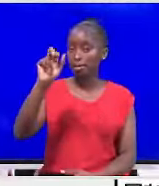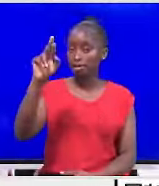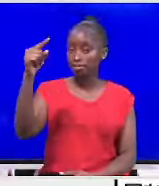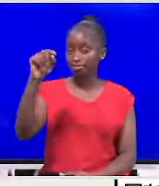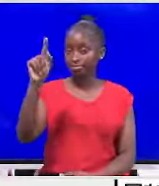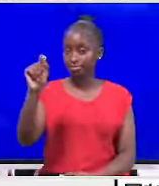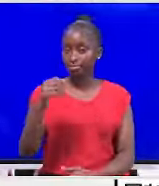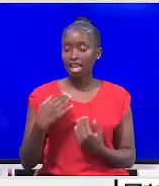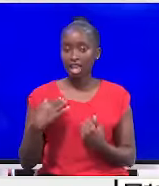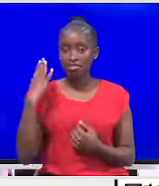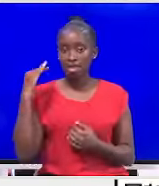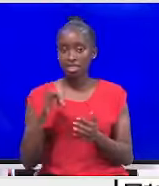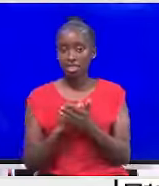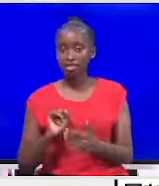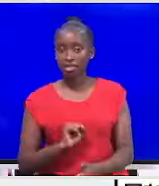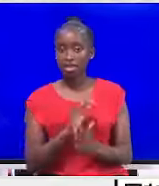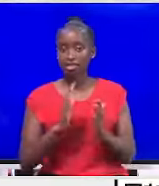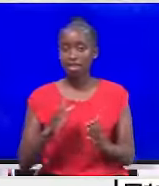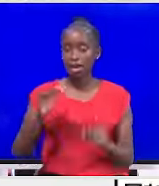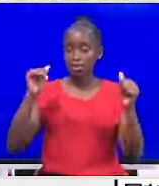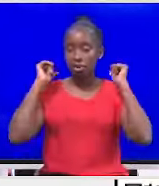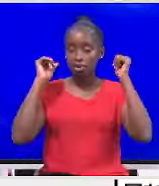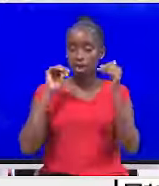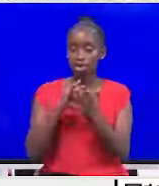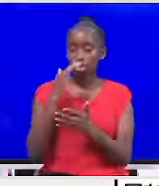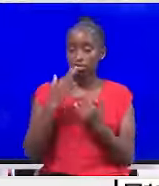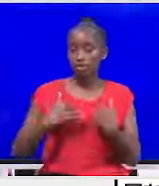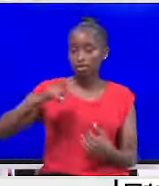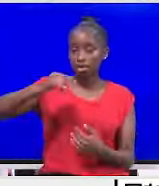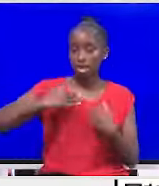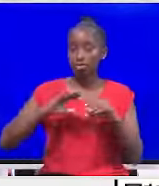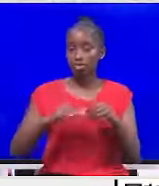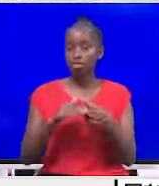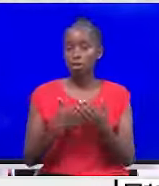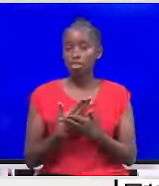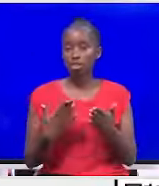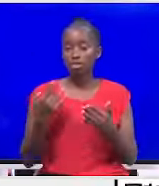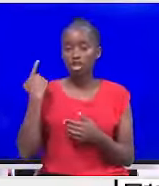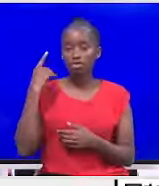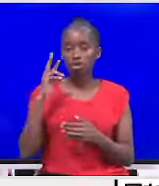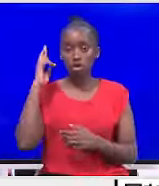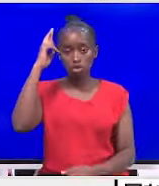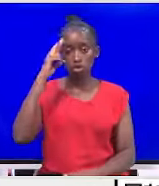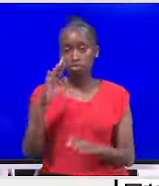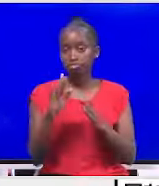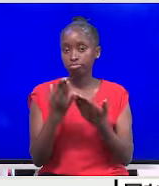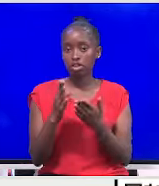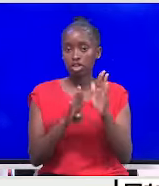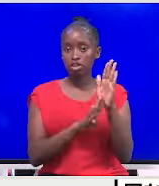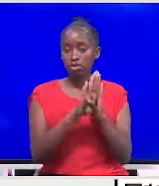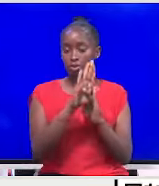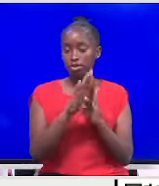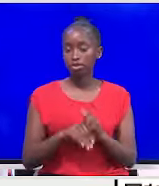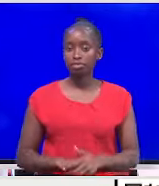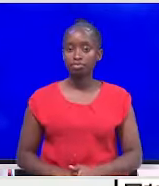ombi la seneta wa Meru kuwa gavana hafai kuwajibikia pesa za kaunti zinazotumwa kwa ajili ya maendeleo. Kwamba pesa ambayo itaruhusiwa